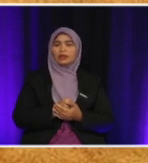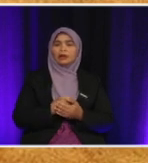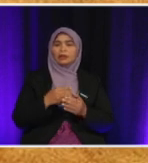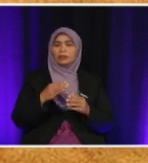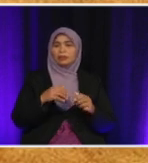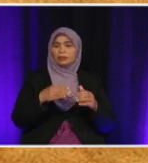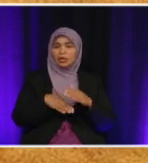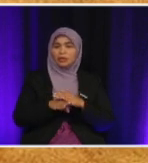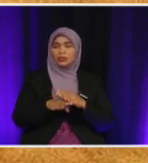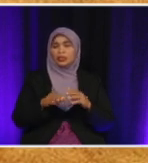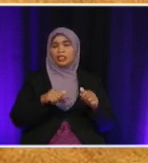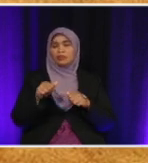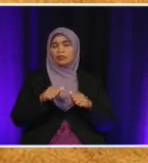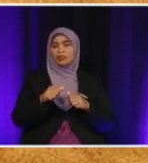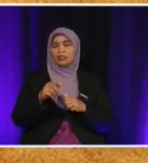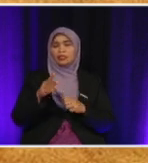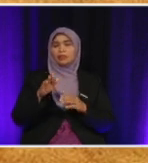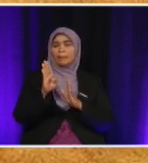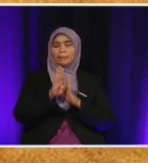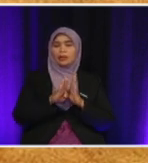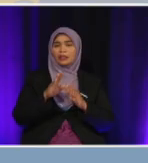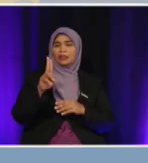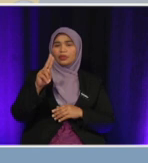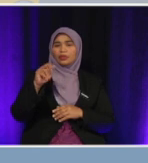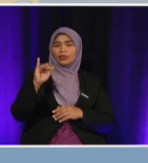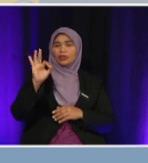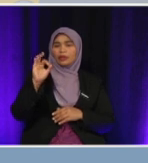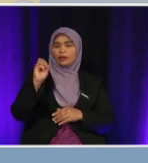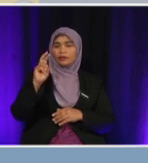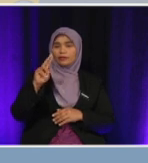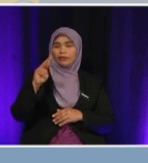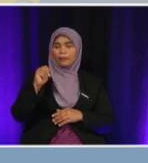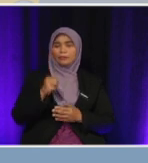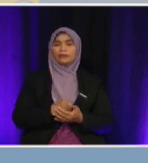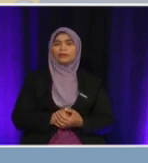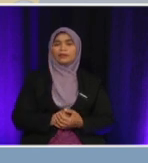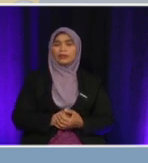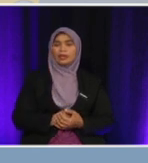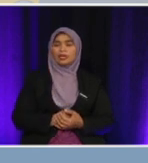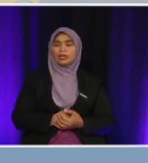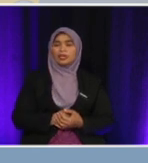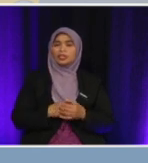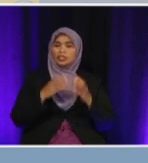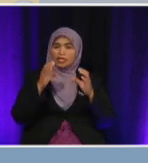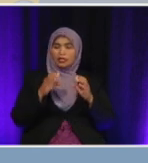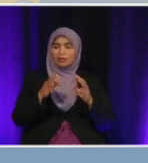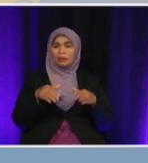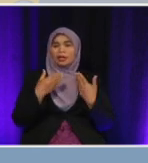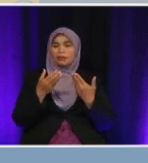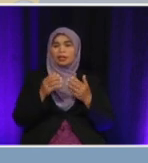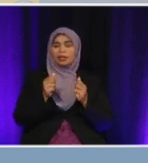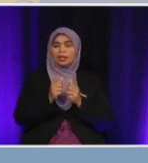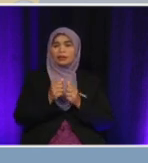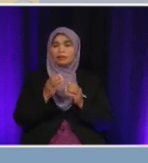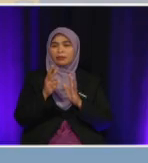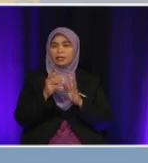badan baju uniform fisika dan mental kita karena menguatkannya ialah dengan